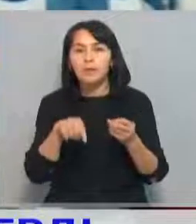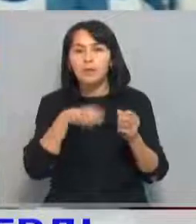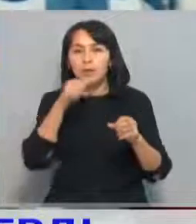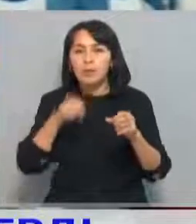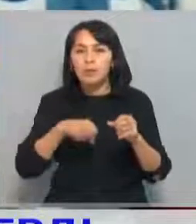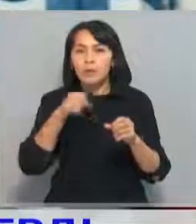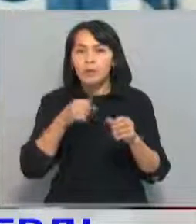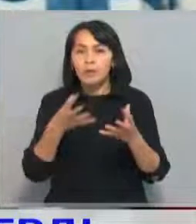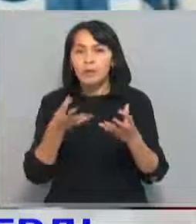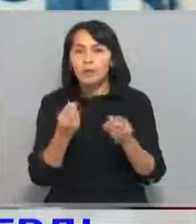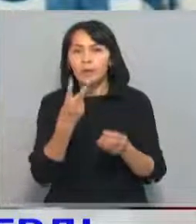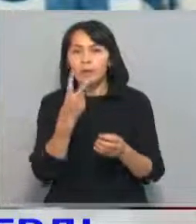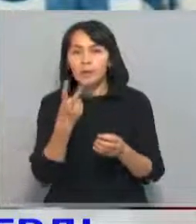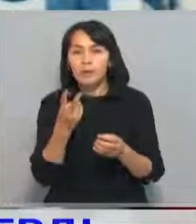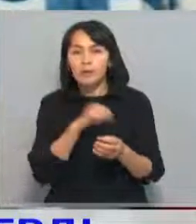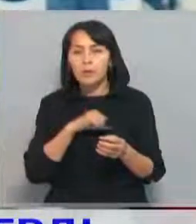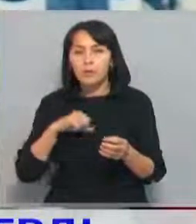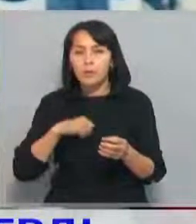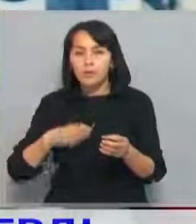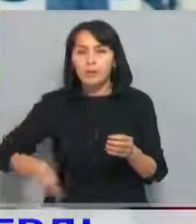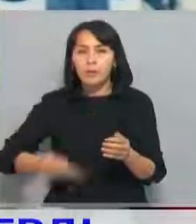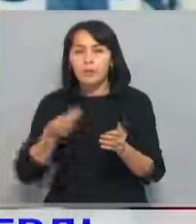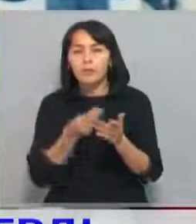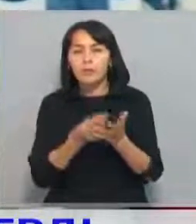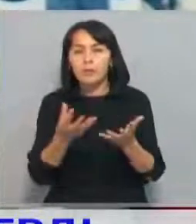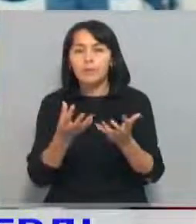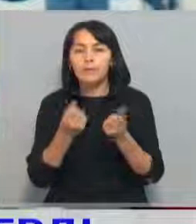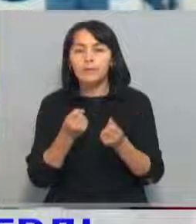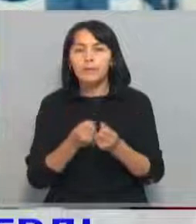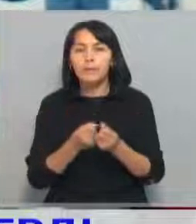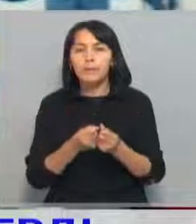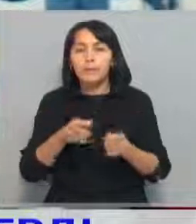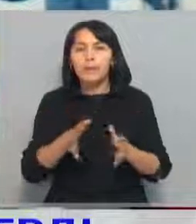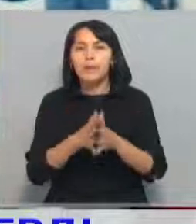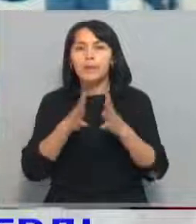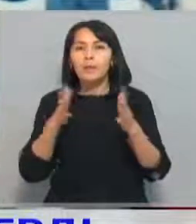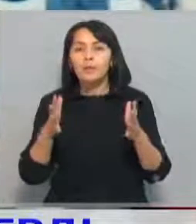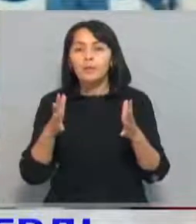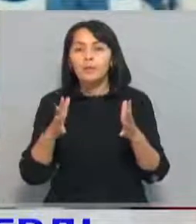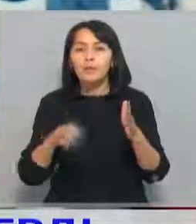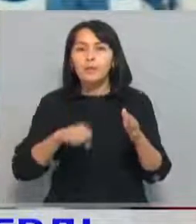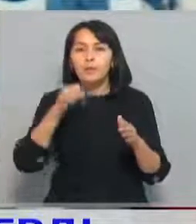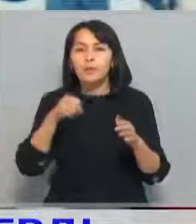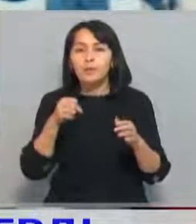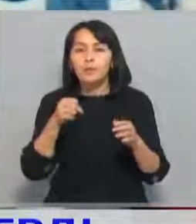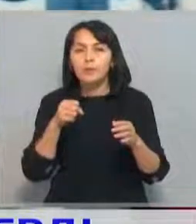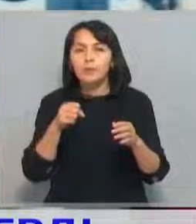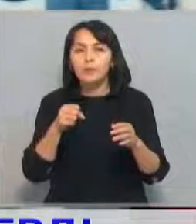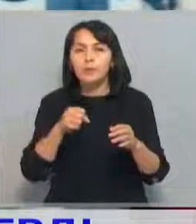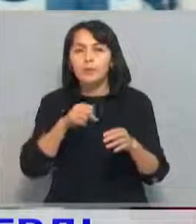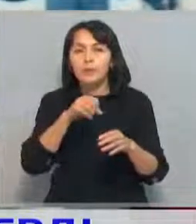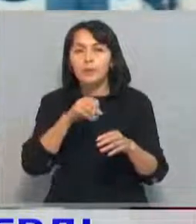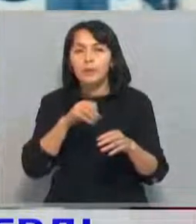бір станокты, екінші станокты өз күшіммен алдым. Ең үлкен станокты абысыным мен қайнағам